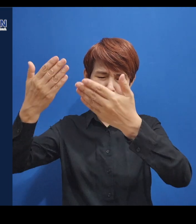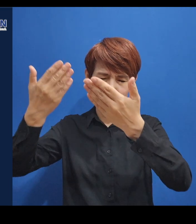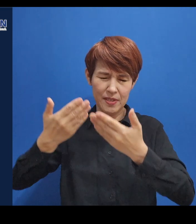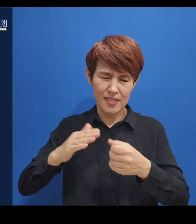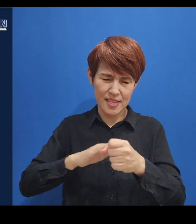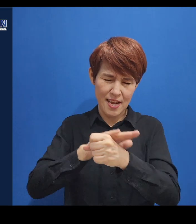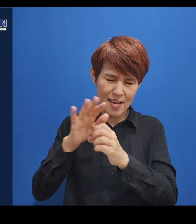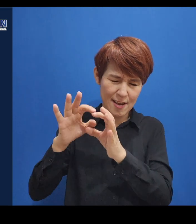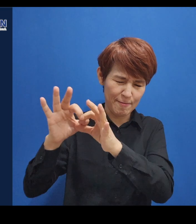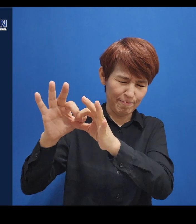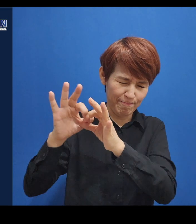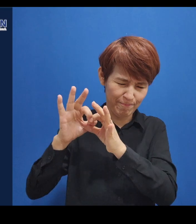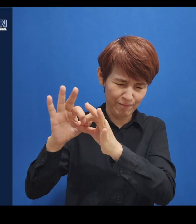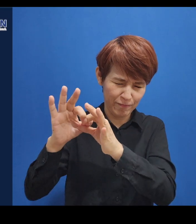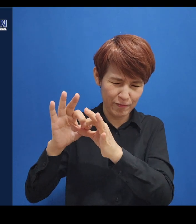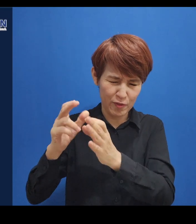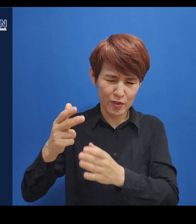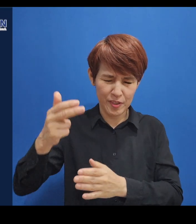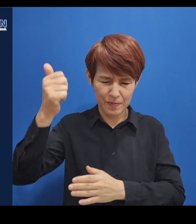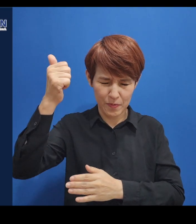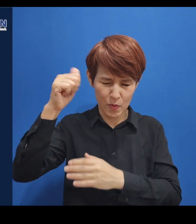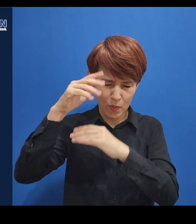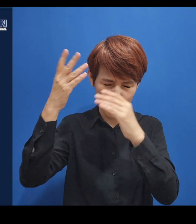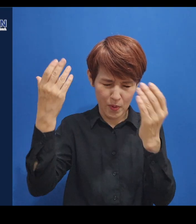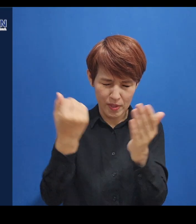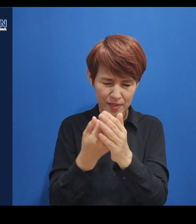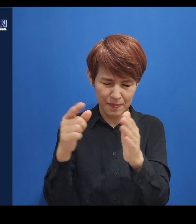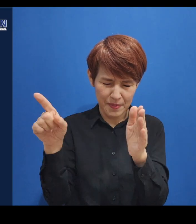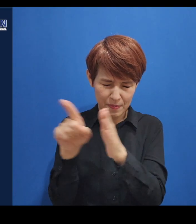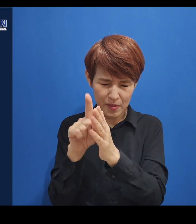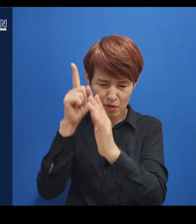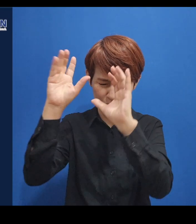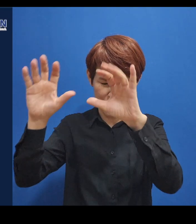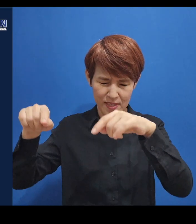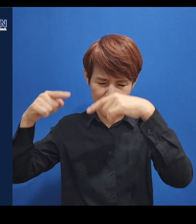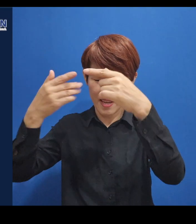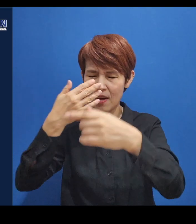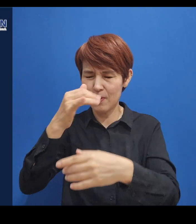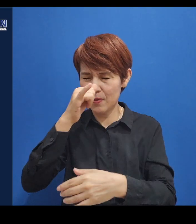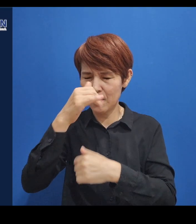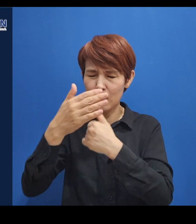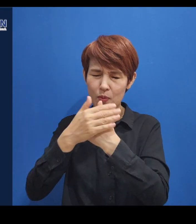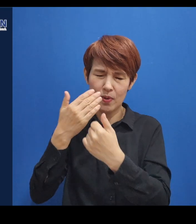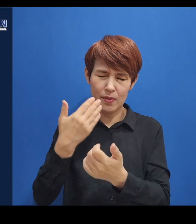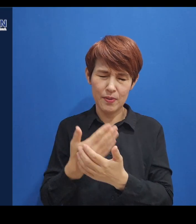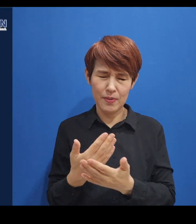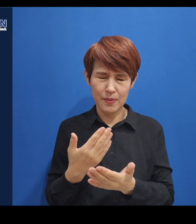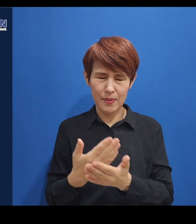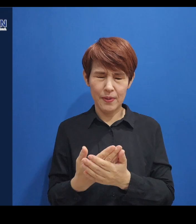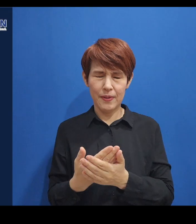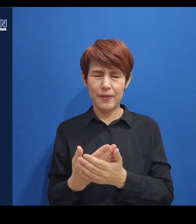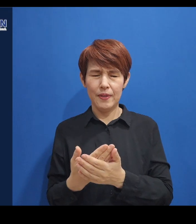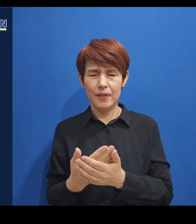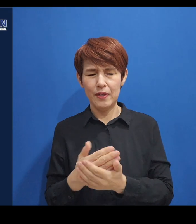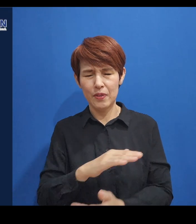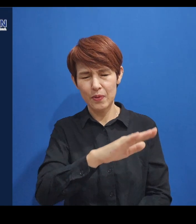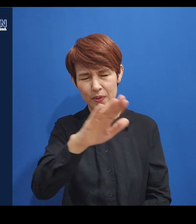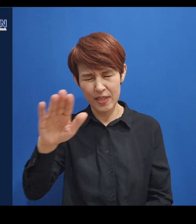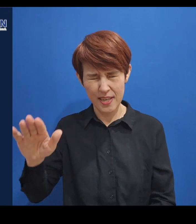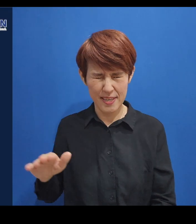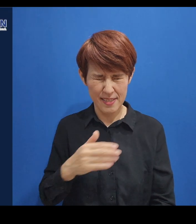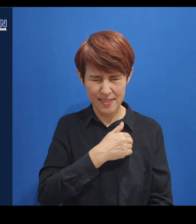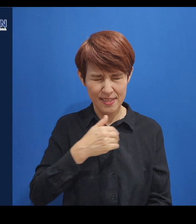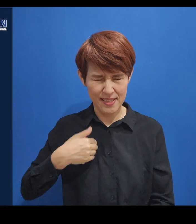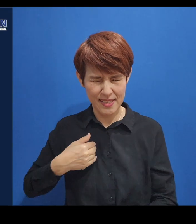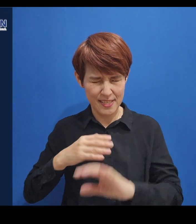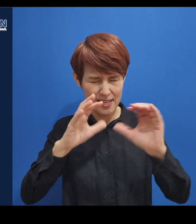사랑이 끊어지지 않으실 나의 주님을 온전히 믿으며 천국까지 이룰 수 있도록 날 도와주시옵소서. 우리가 넉넉히